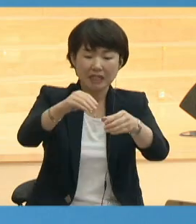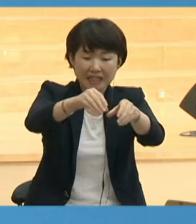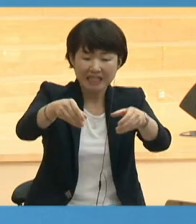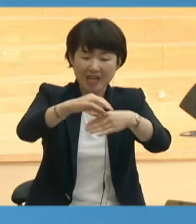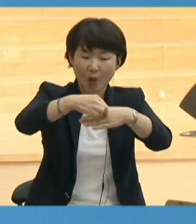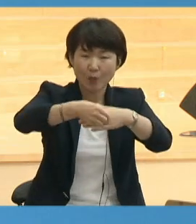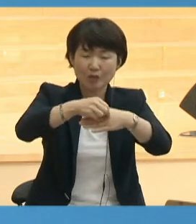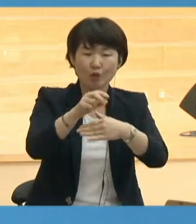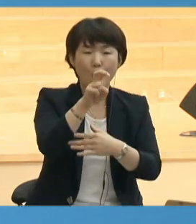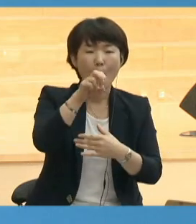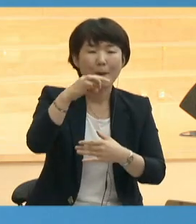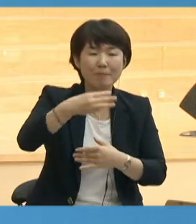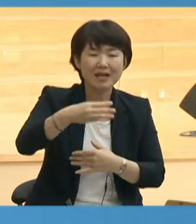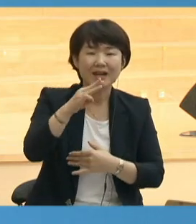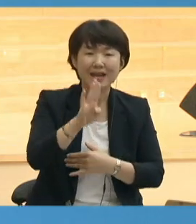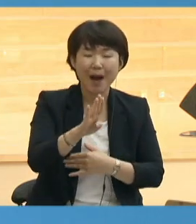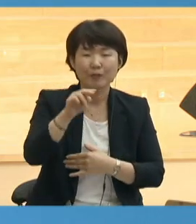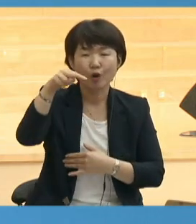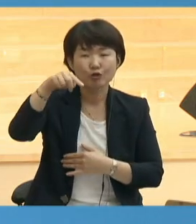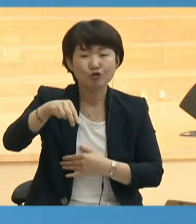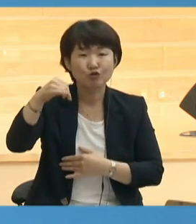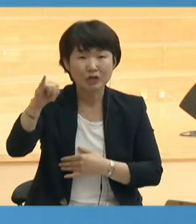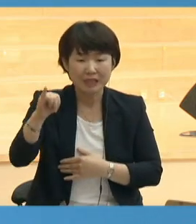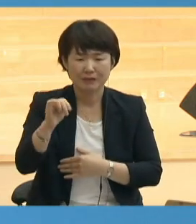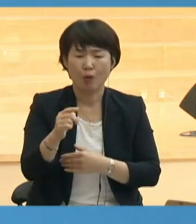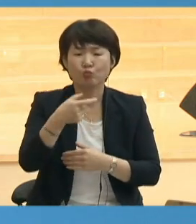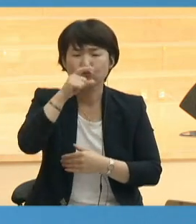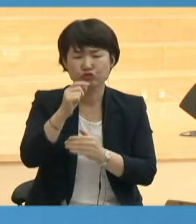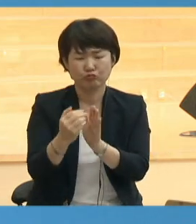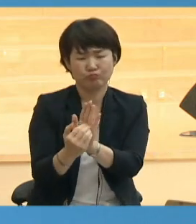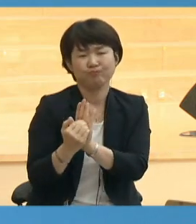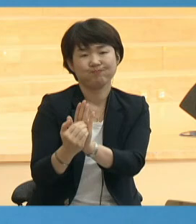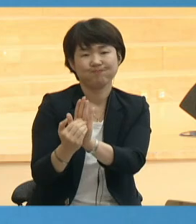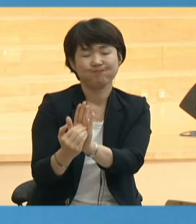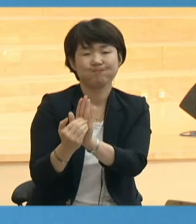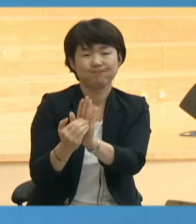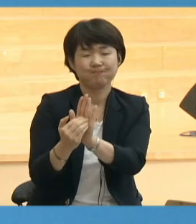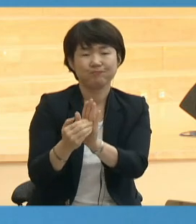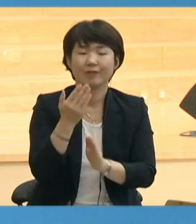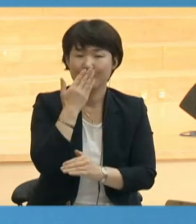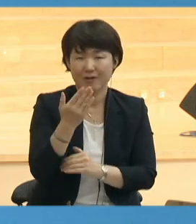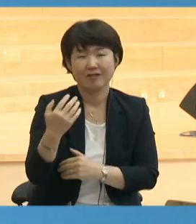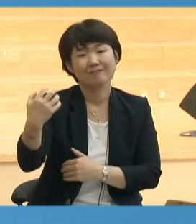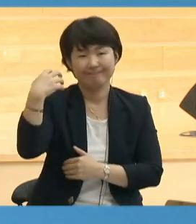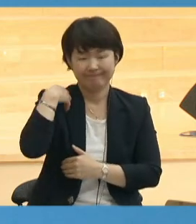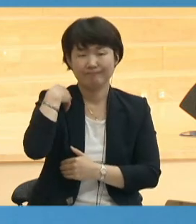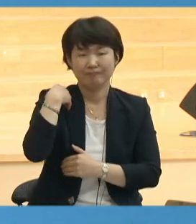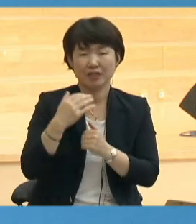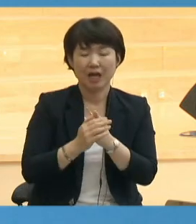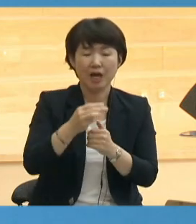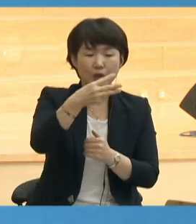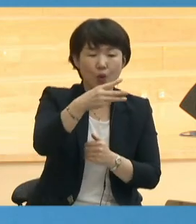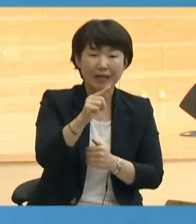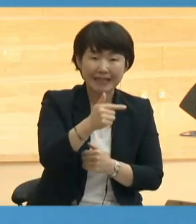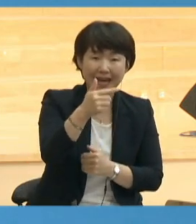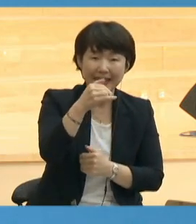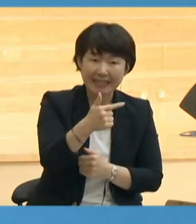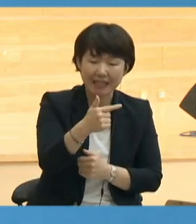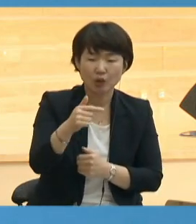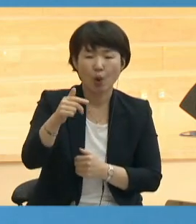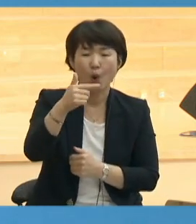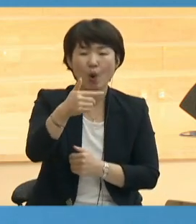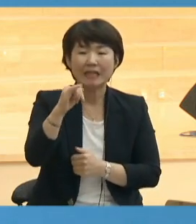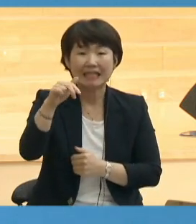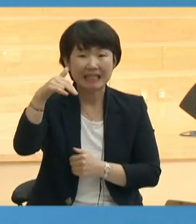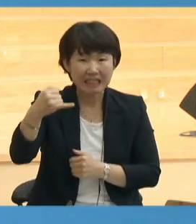만들어낸 그래서 뭘 하냐 방수 역할 물이 안쪽 안들어 가는것 탄닌을 만들어냅니다 리그인 을